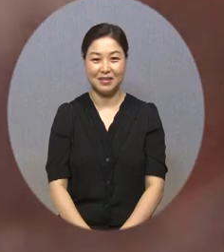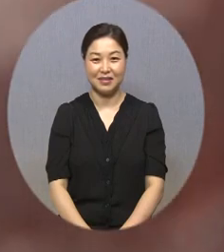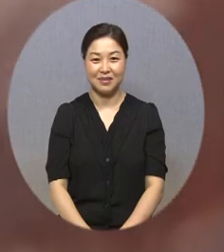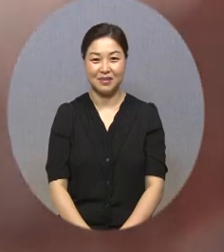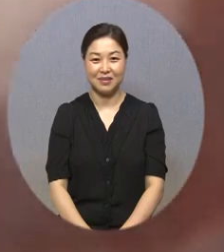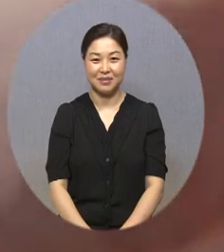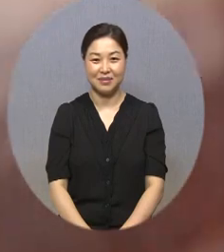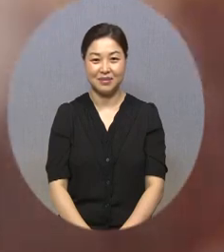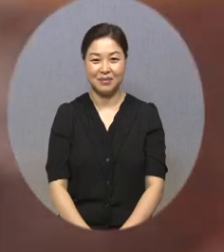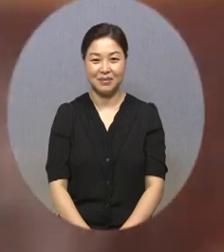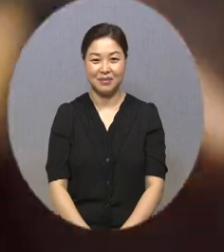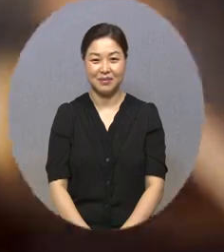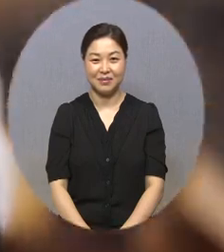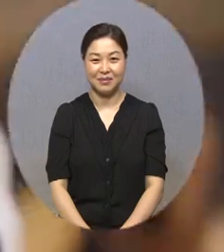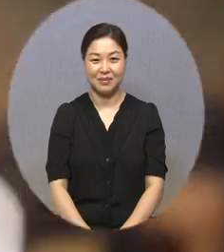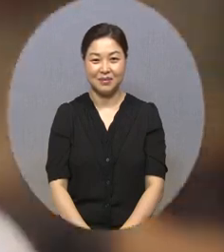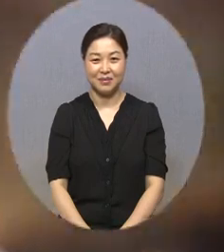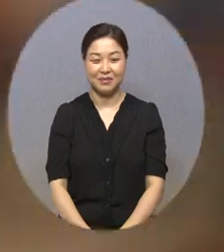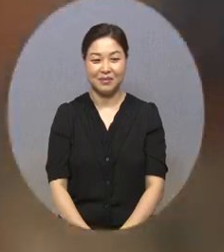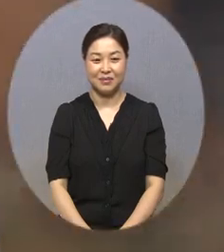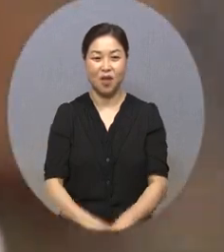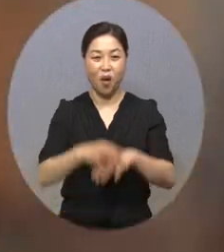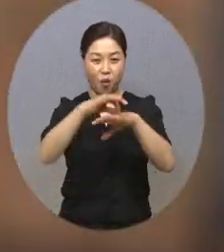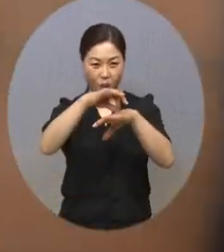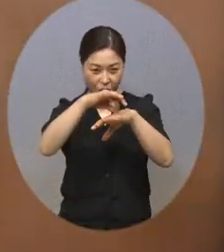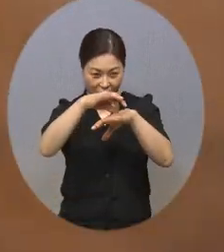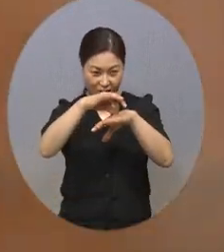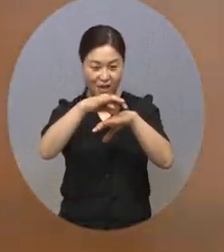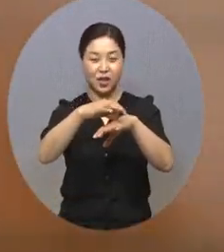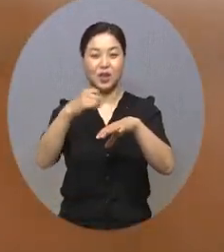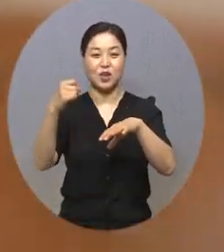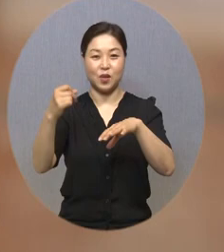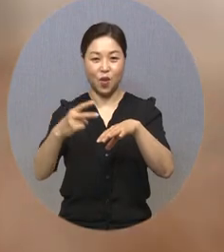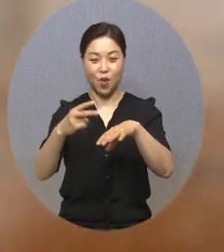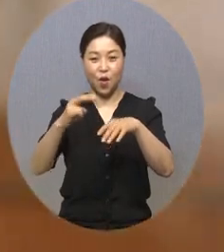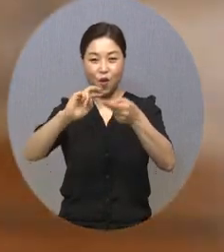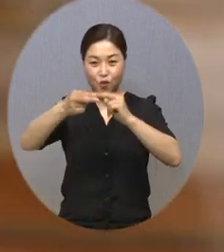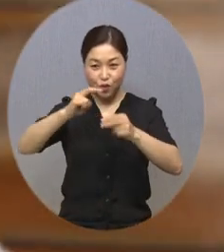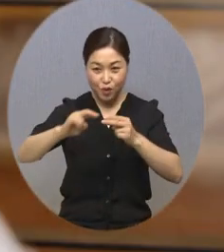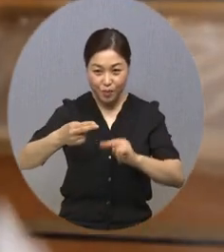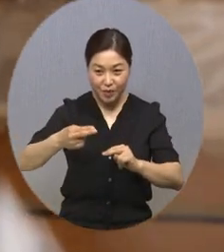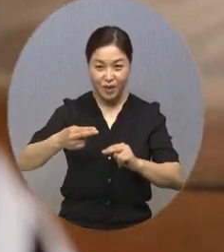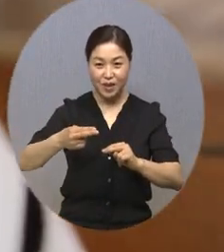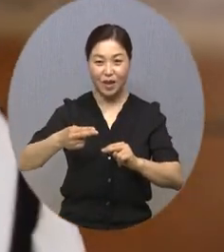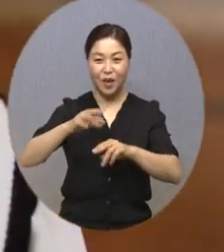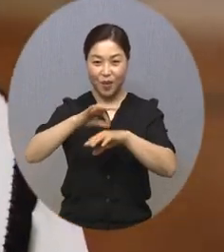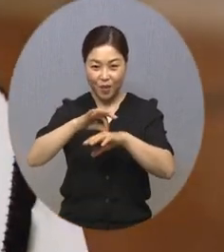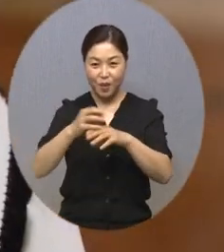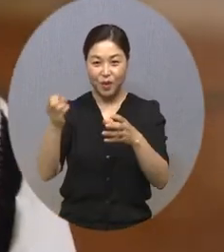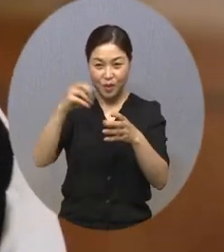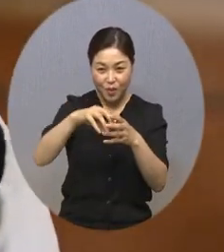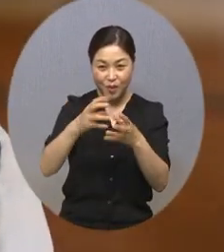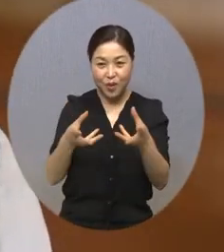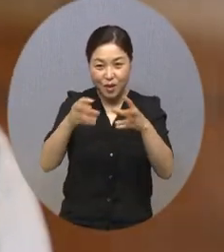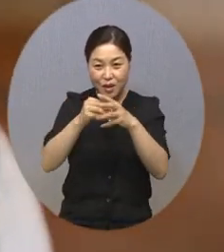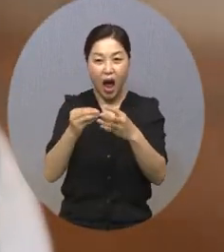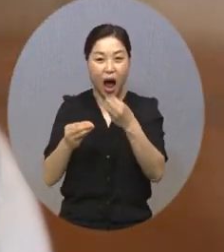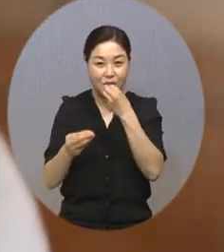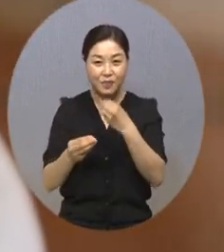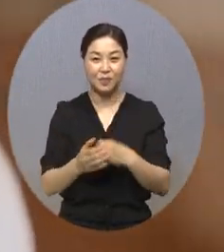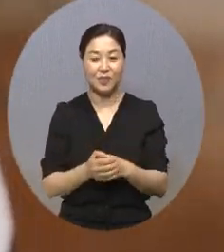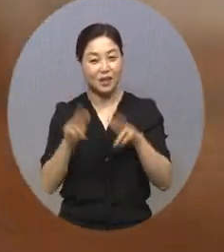목 차례 군위 부의 한 점 예 감성 나서 하이백 지금 봐도 또 먹고